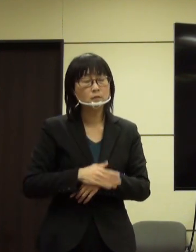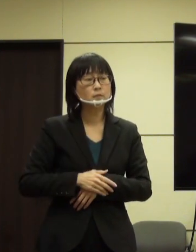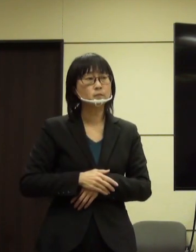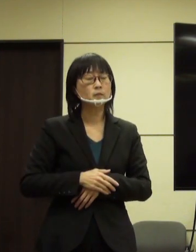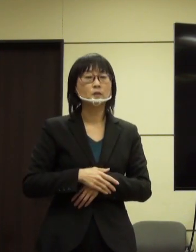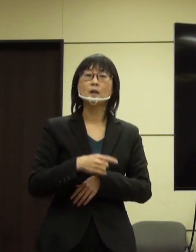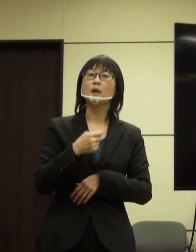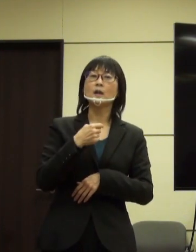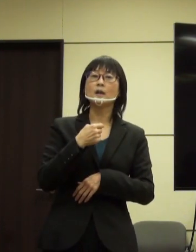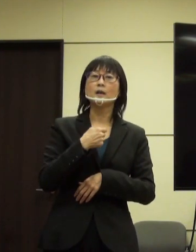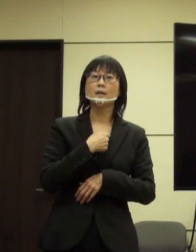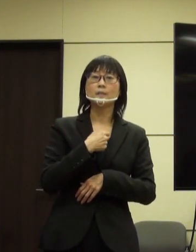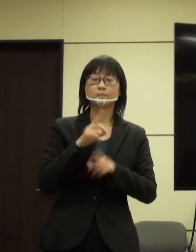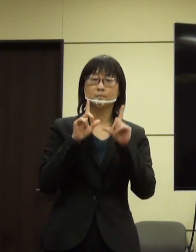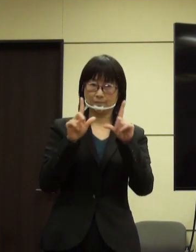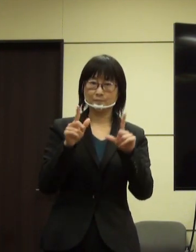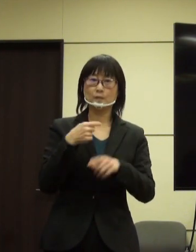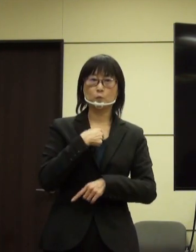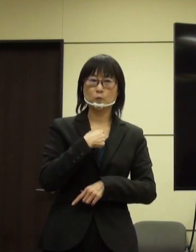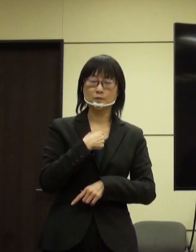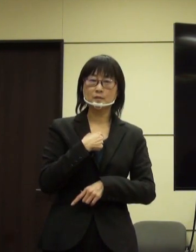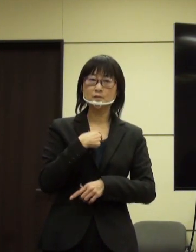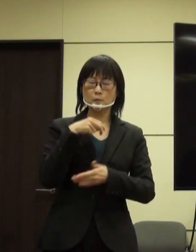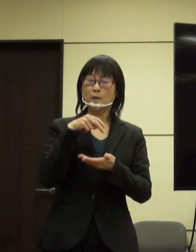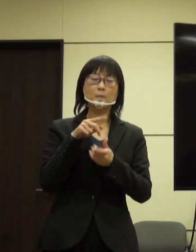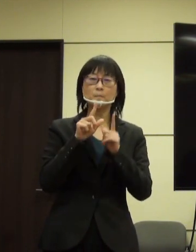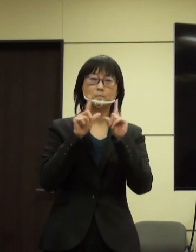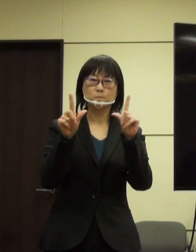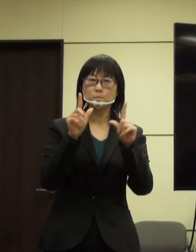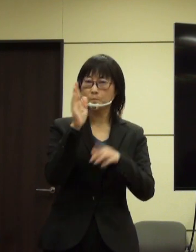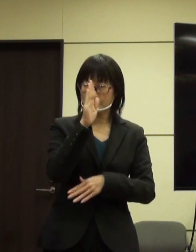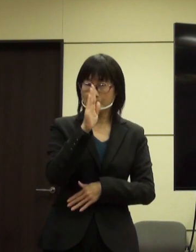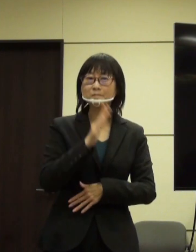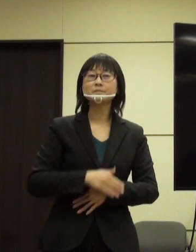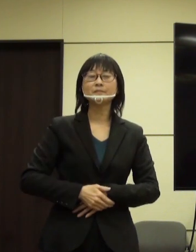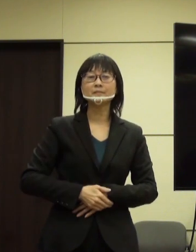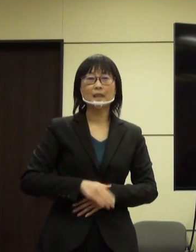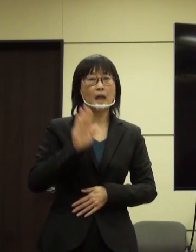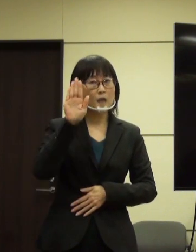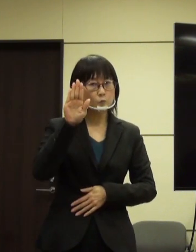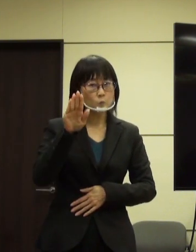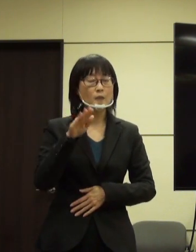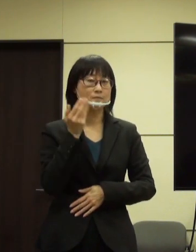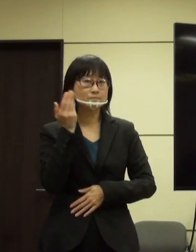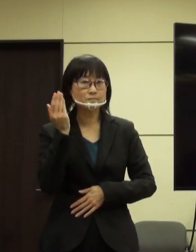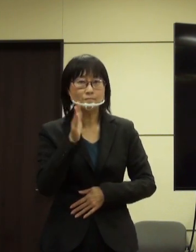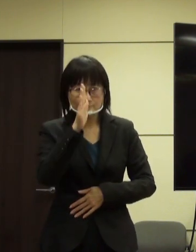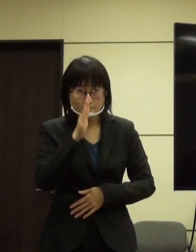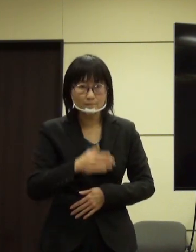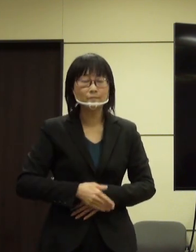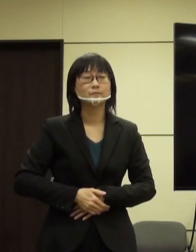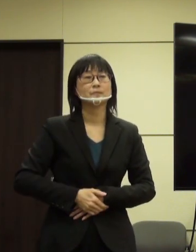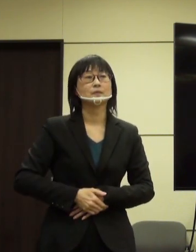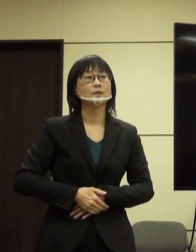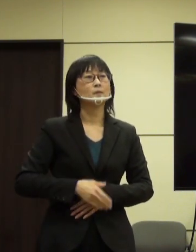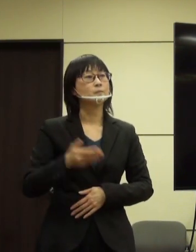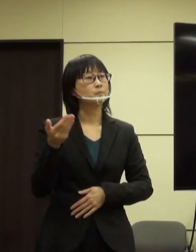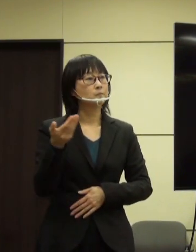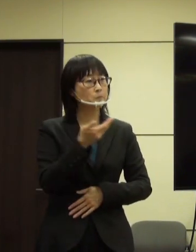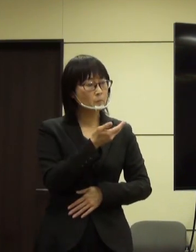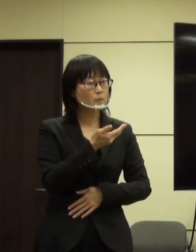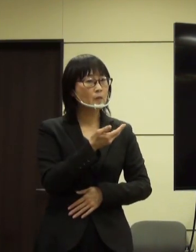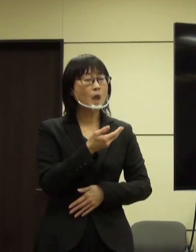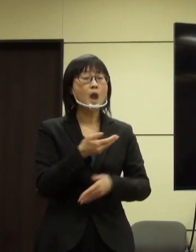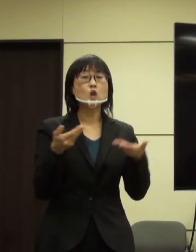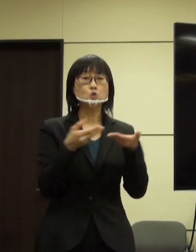をしてくださいはい先ほどの汽車のこの後122名と伺いましたがはい的にこの職員と利用さんそれぞれ